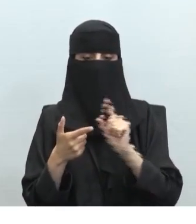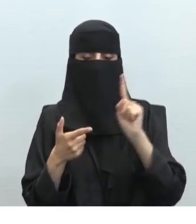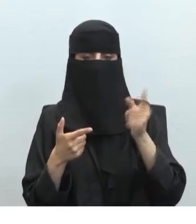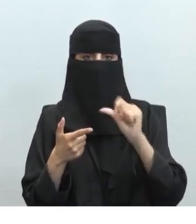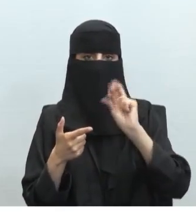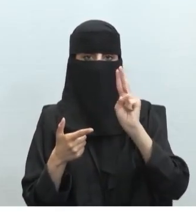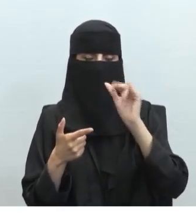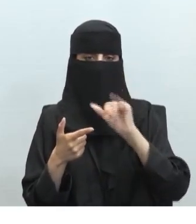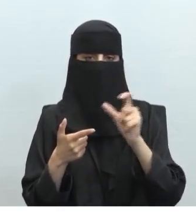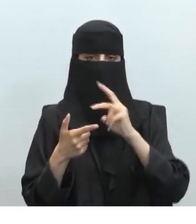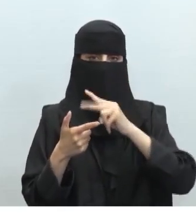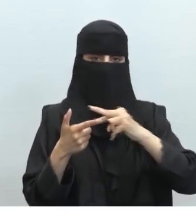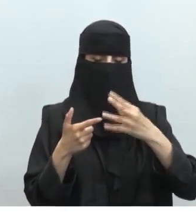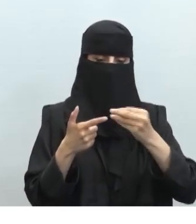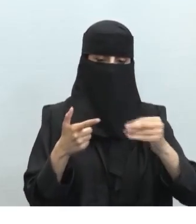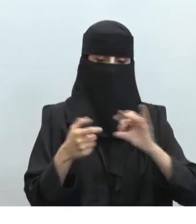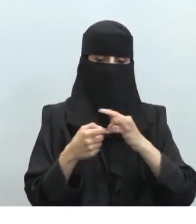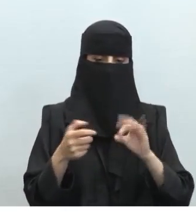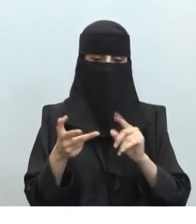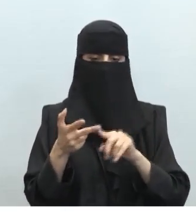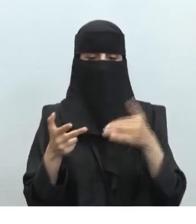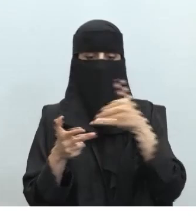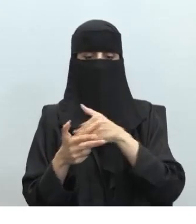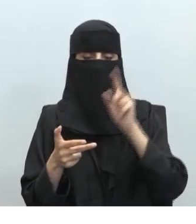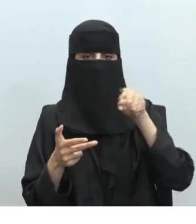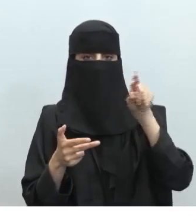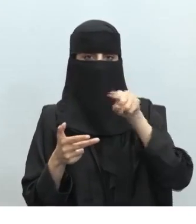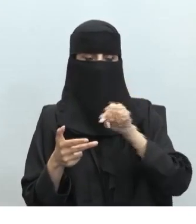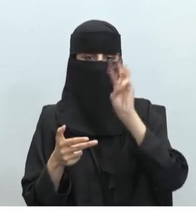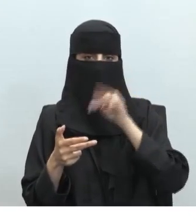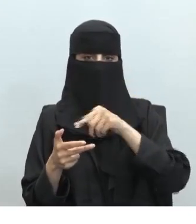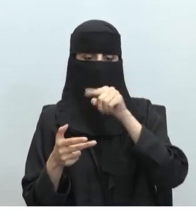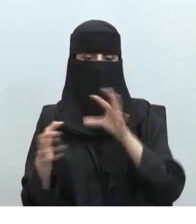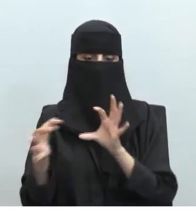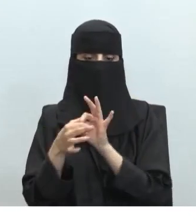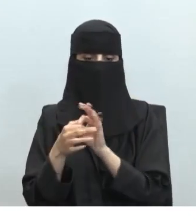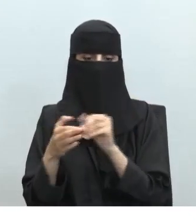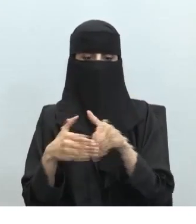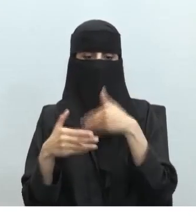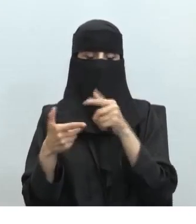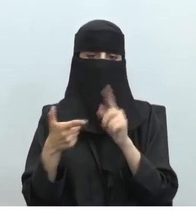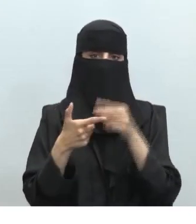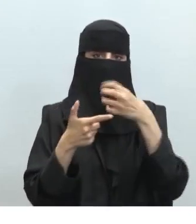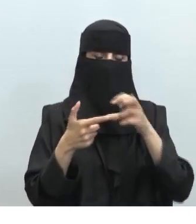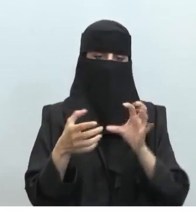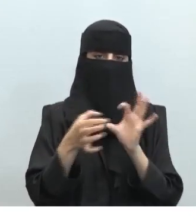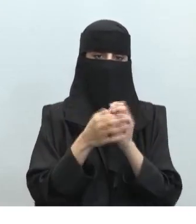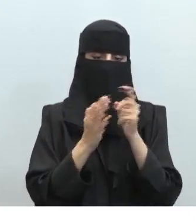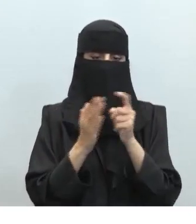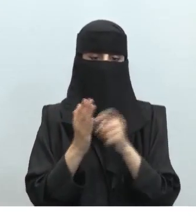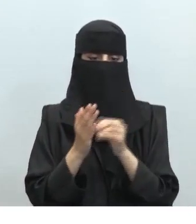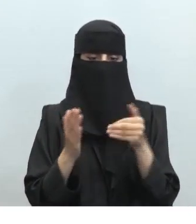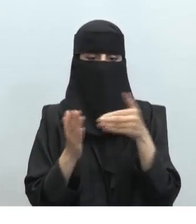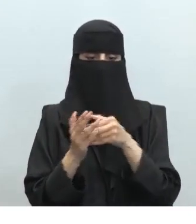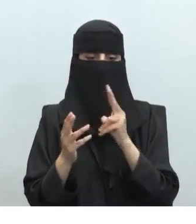وانزيم عفوا انزيم بلمره الدي ان اي وانزيم بلمره الار ان اي وفي اعاده ربط السلاسل ظهر معنا انزيم مختلف وهو انزيم